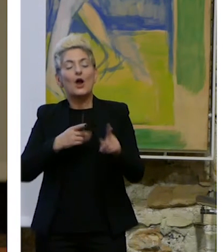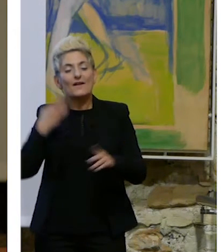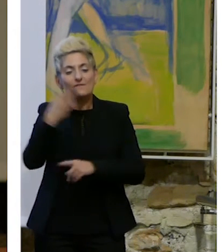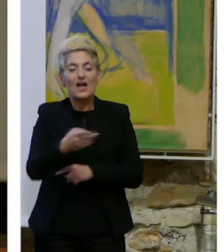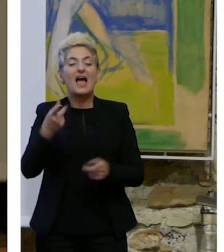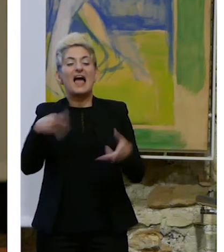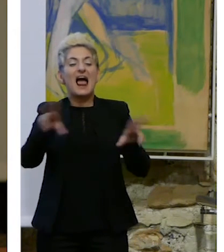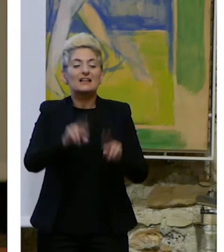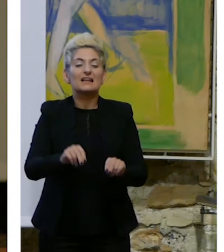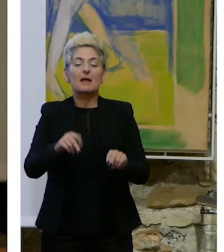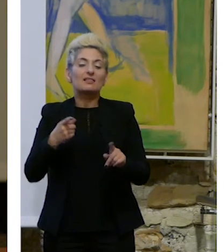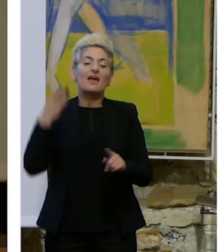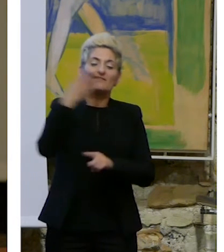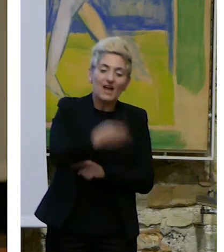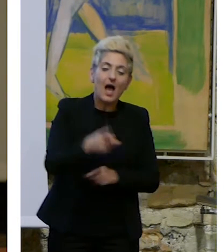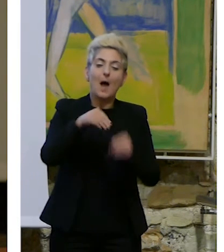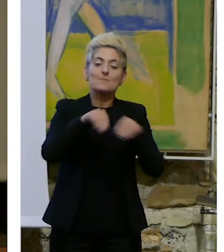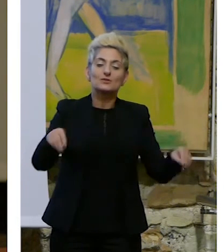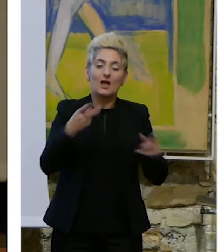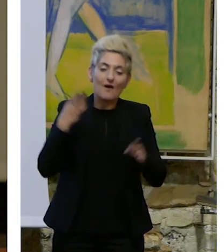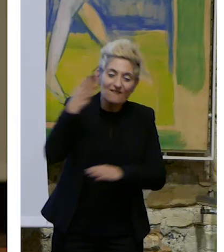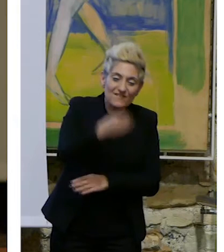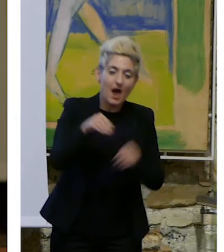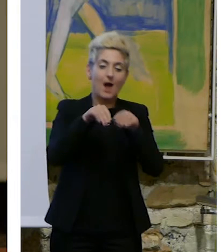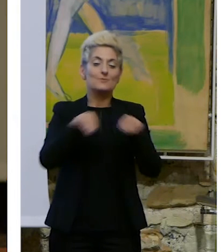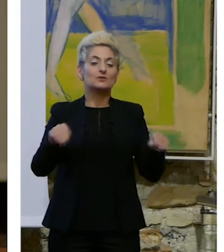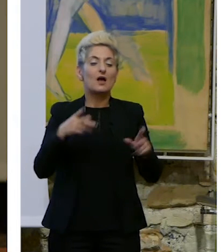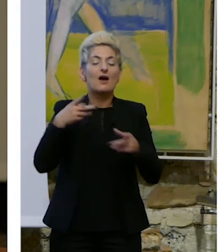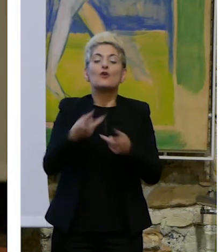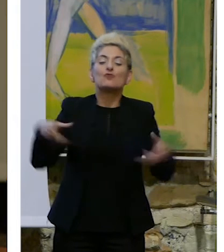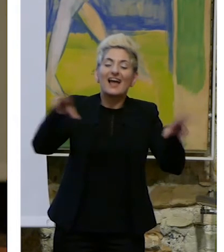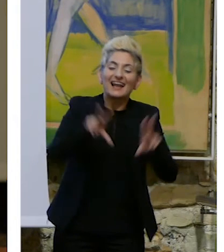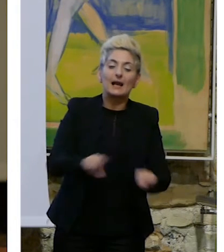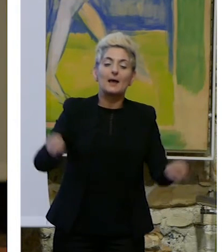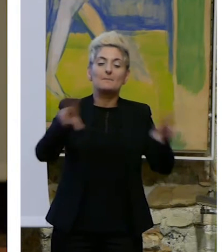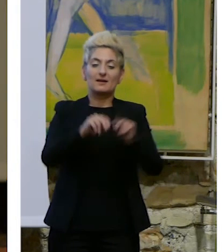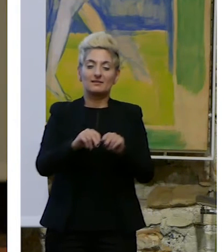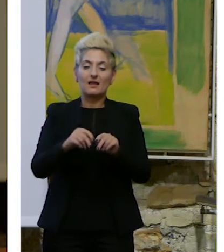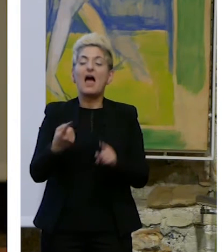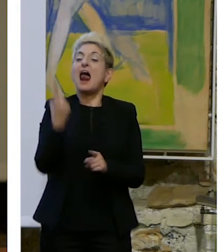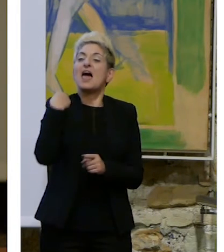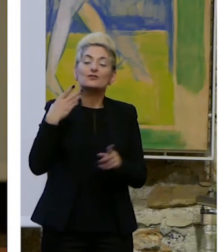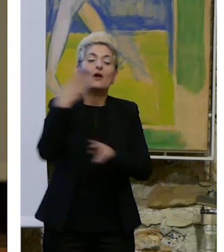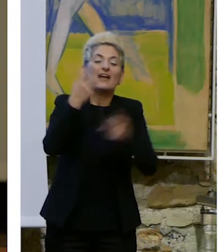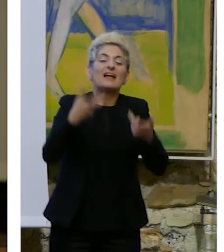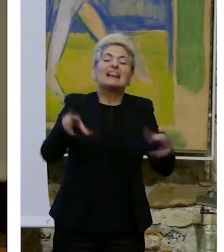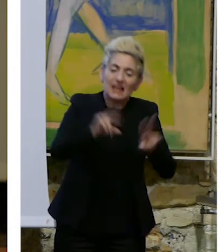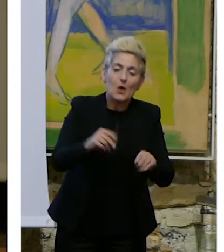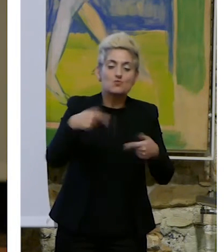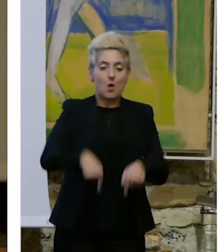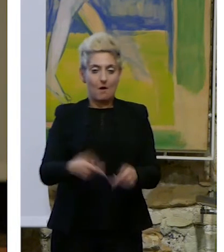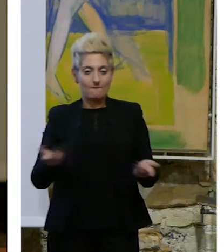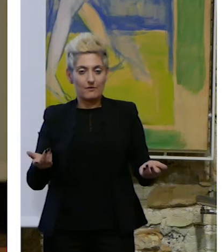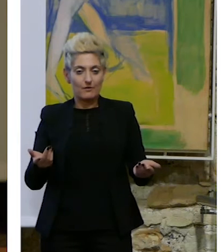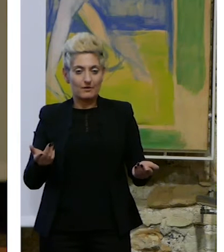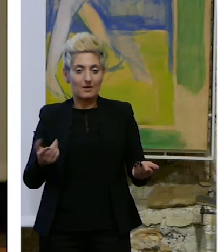sono tornato anche l'anno scorso, è fondamentale perché crea l'affezione. E poi perché questo